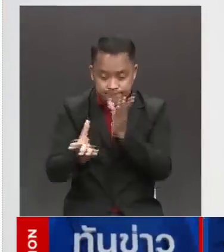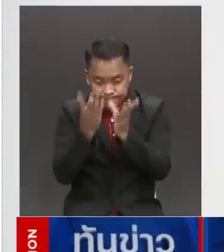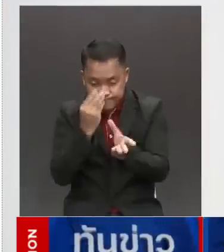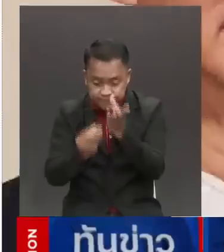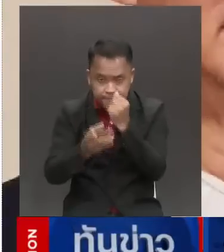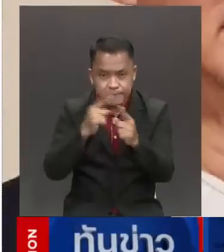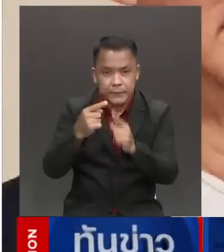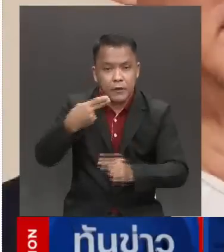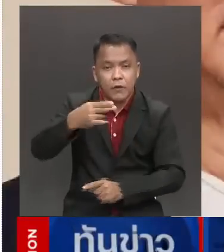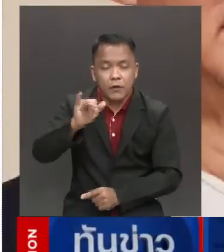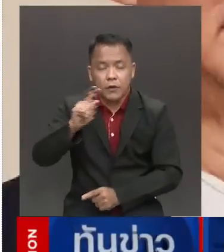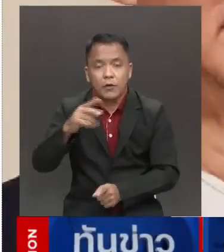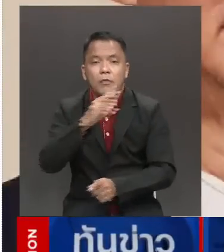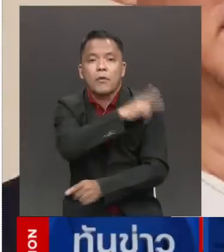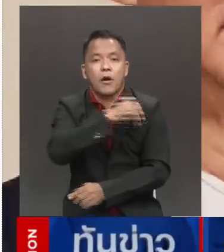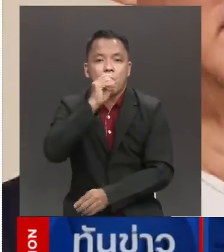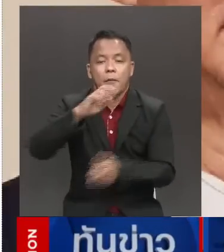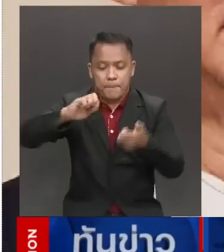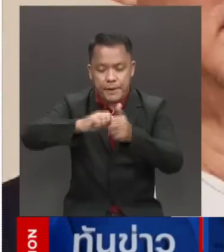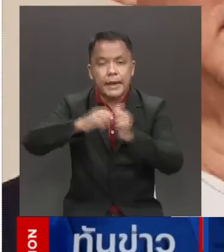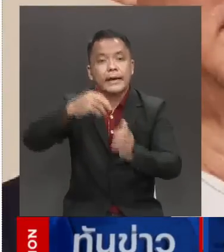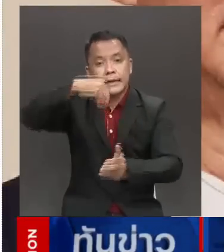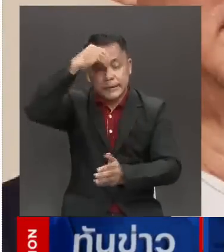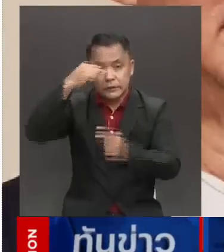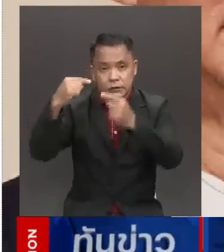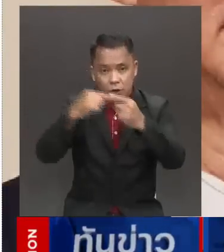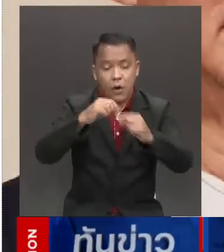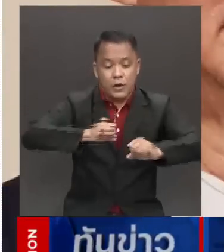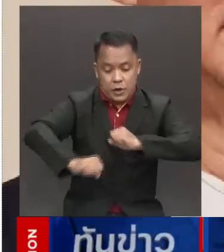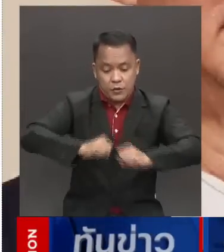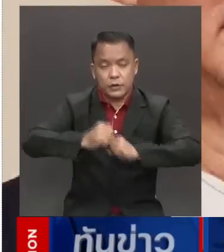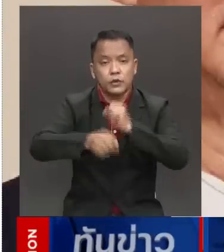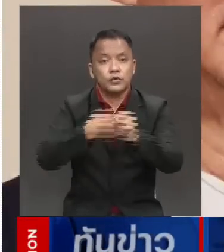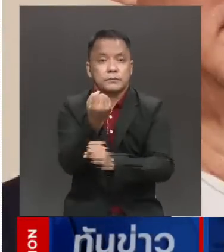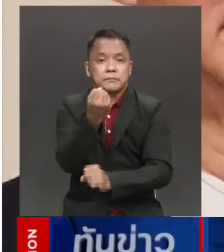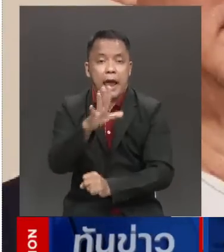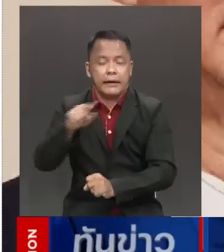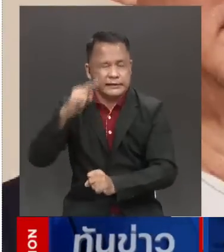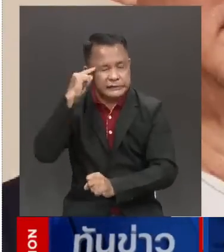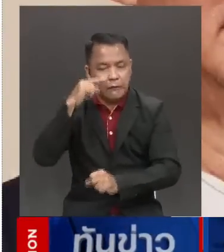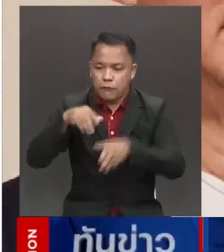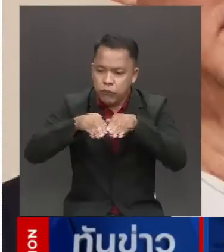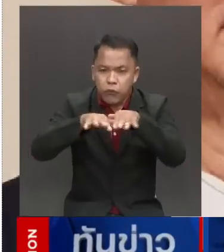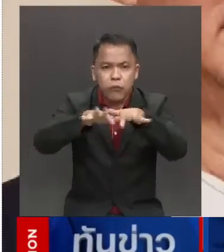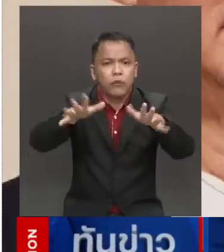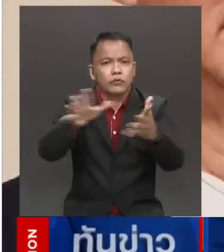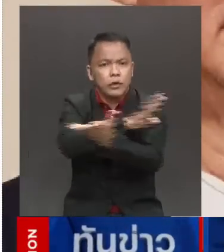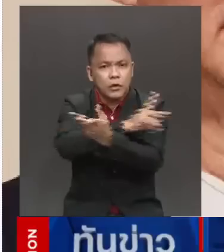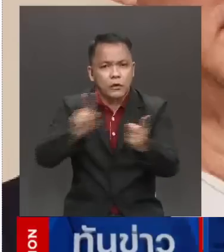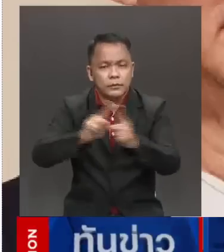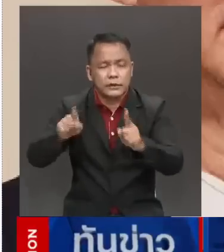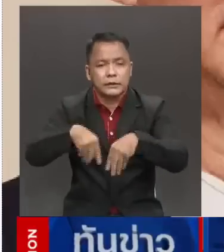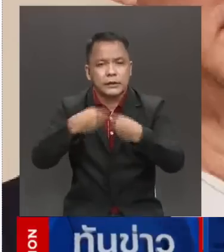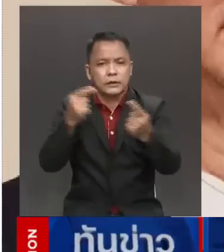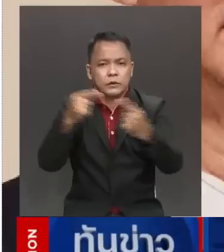เรื่องของหยกนะคะคุณหมอบอกว่าปัญหาการเรียนต่อของหยกเยาวชนไทยอายุ15ปีขยายบานปลายในสื่อสังคมต่างๆจ